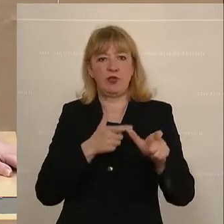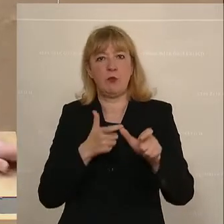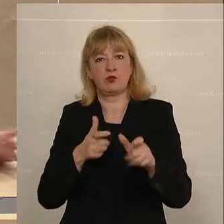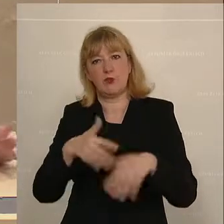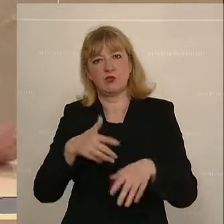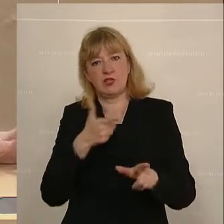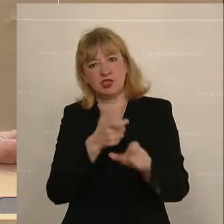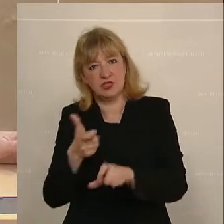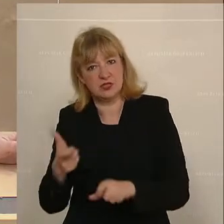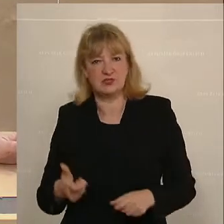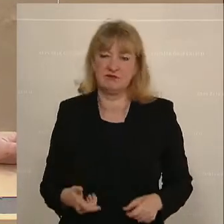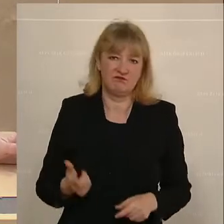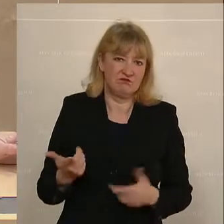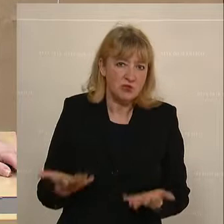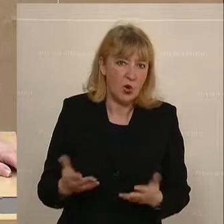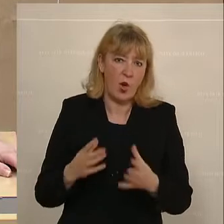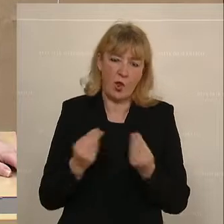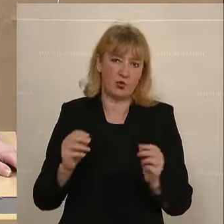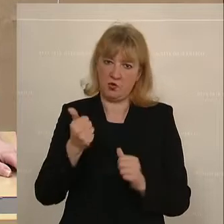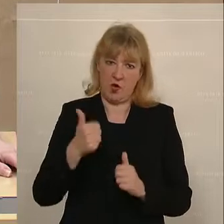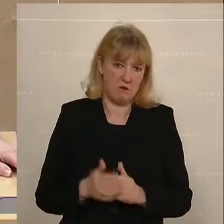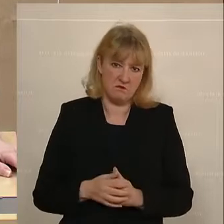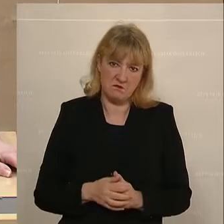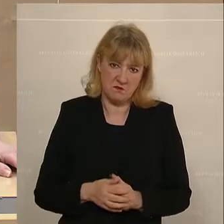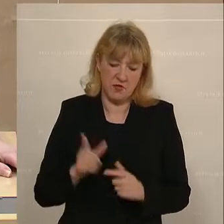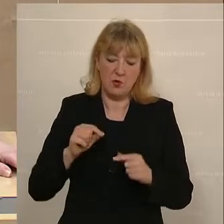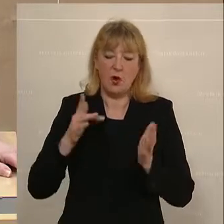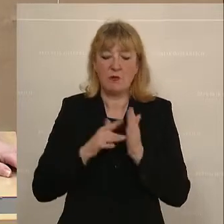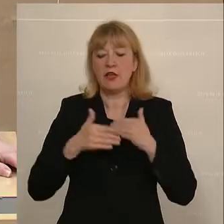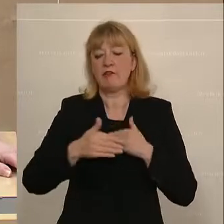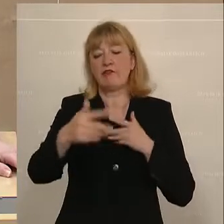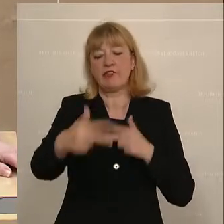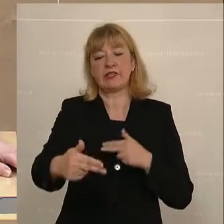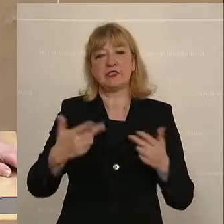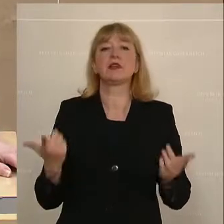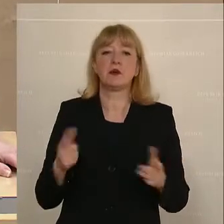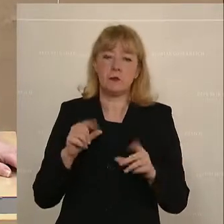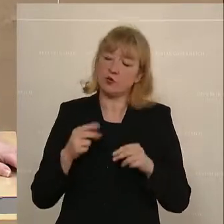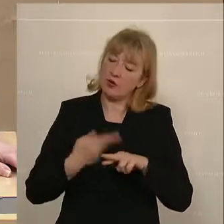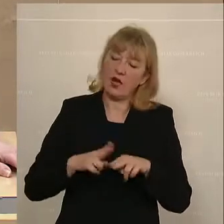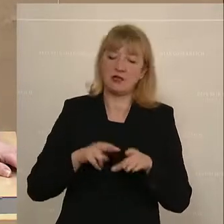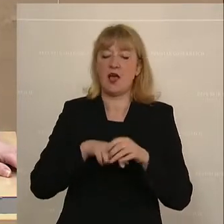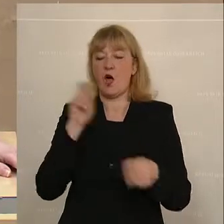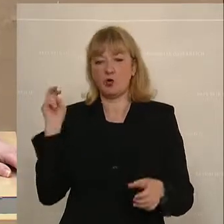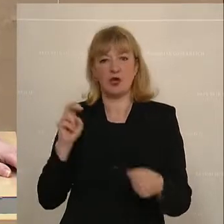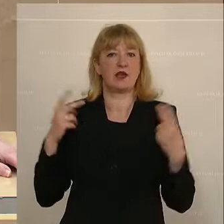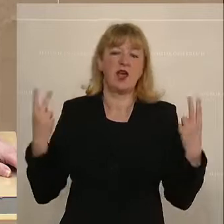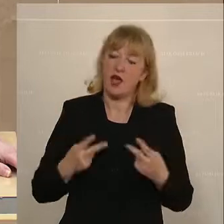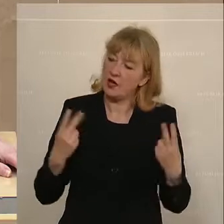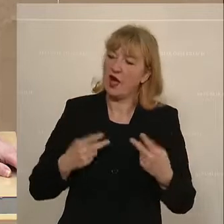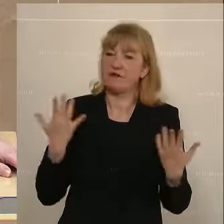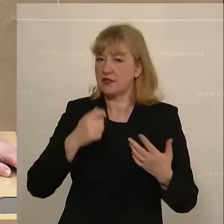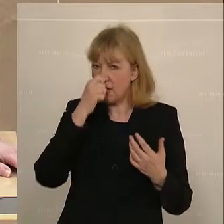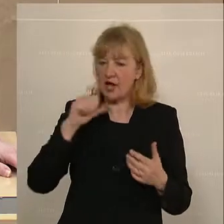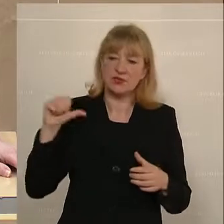wird? Wohl kaum. Mittelfristig kann die Antwort also nur lauten, ganz auszusteigen aus Gas,